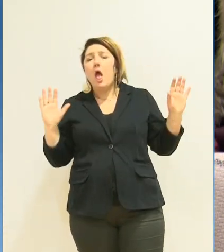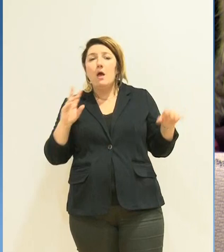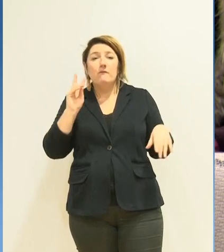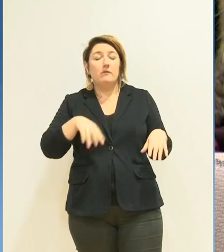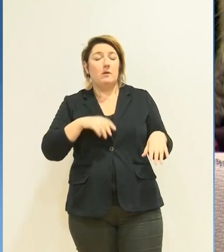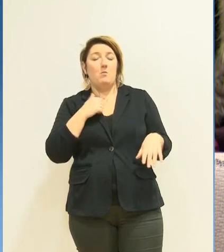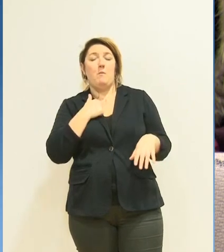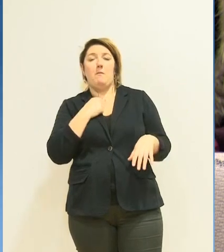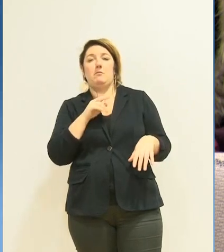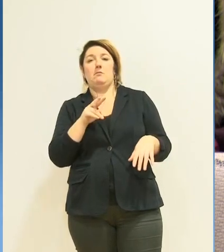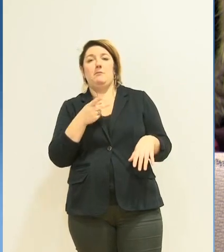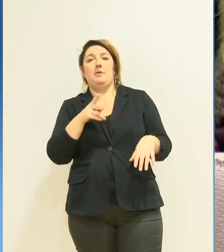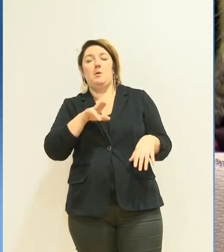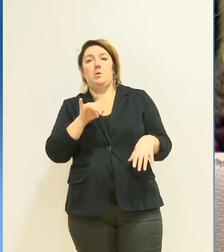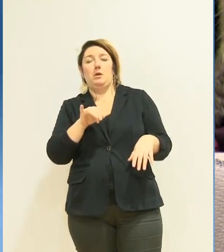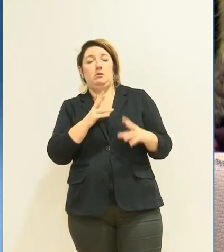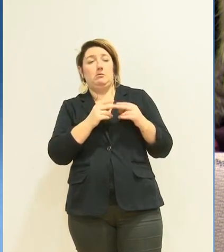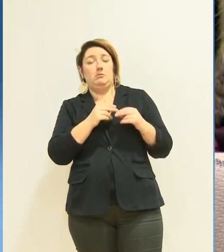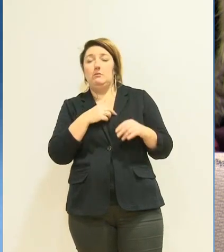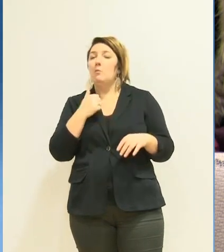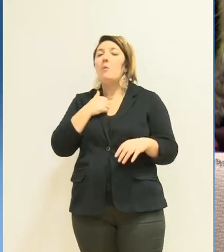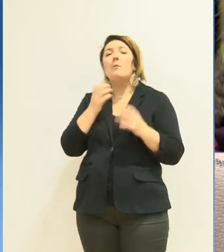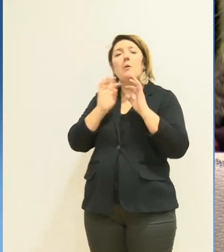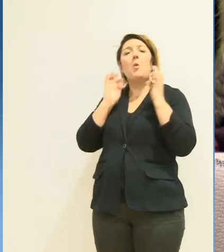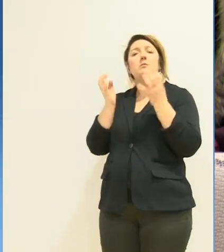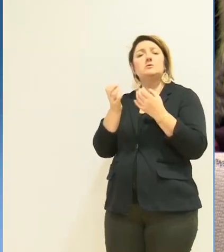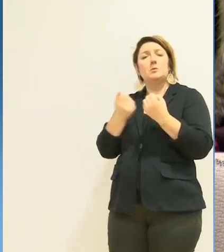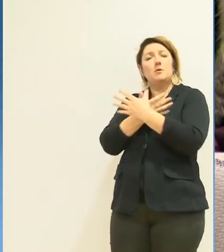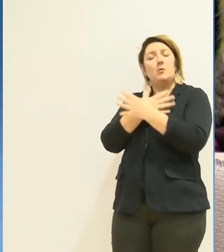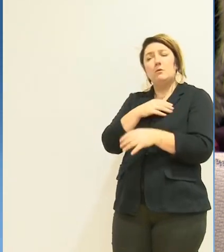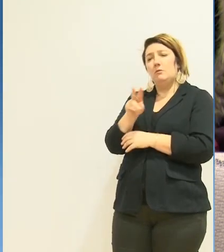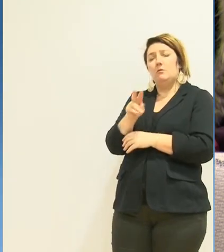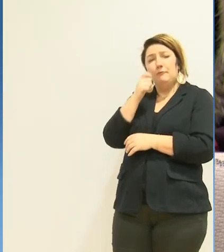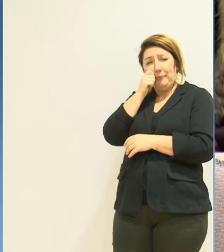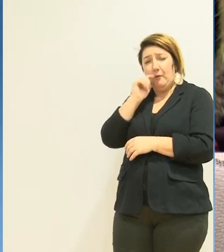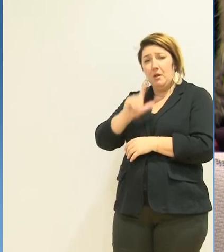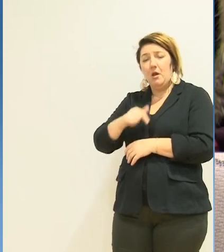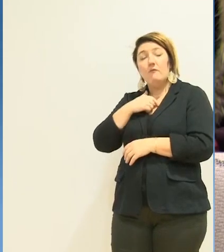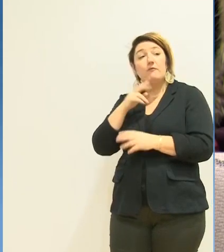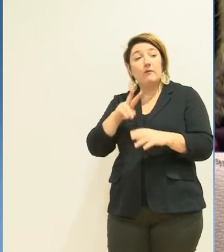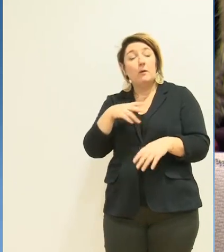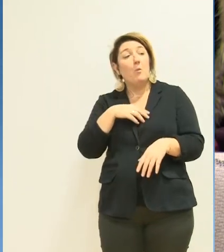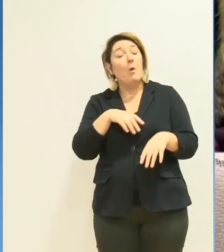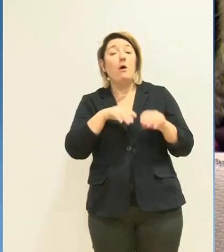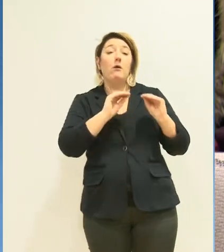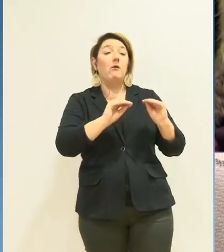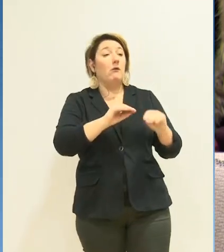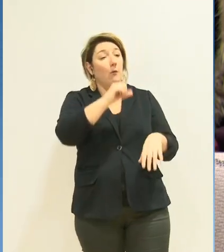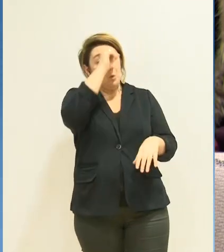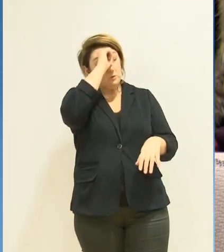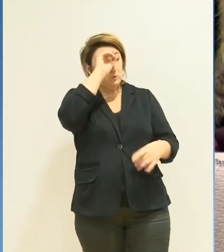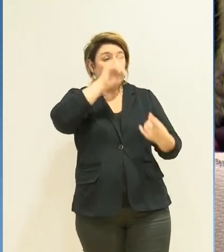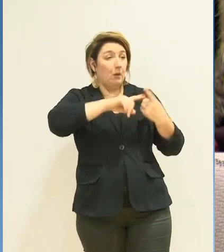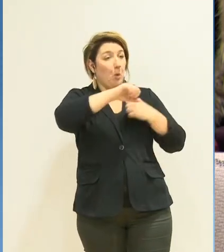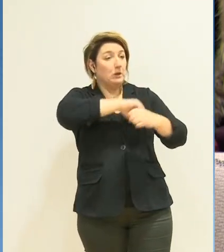assisté à la commission métropolitaine alors franchement je ça me fait mal de vous faire des leçons d'organisation d'un conseil